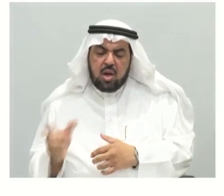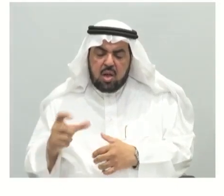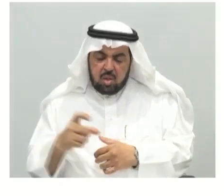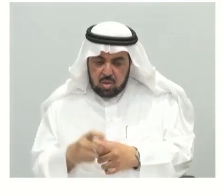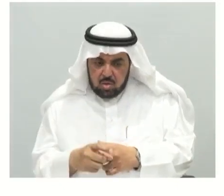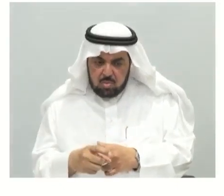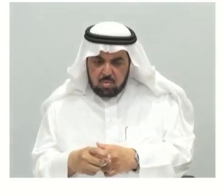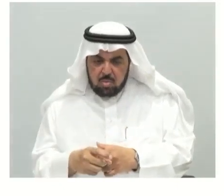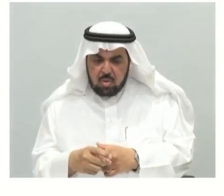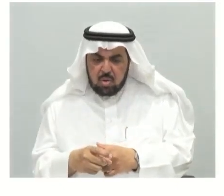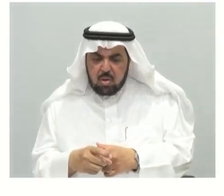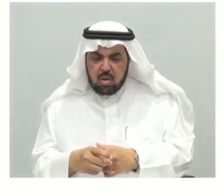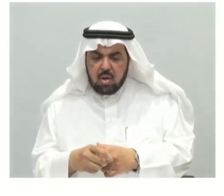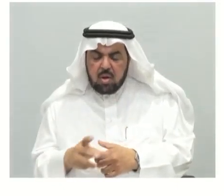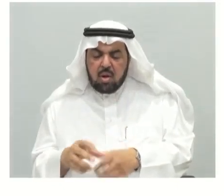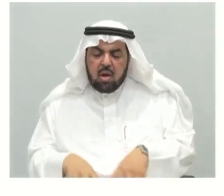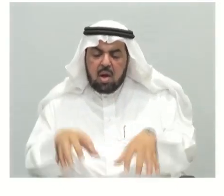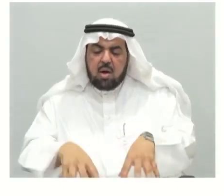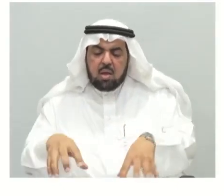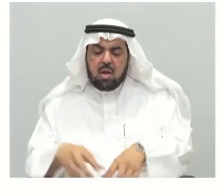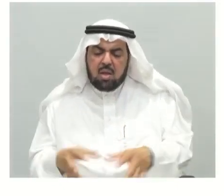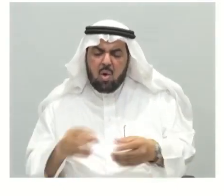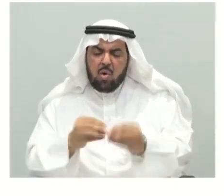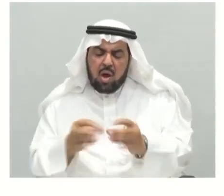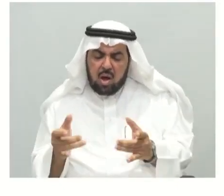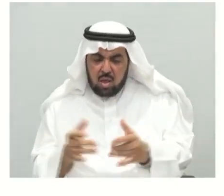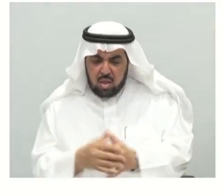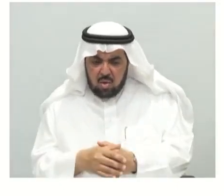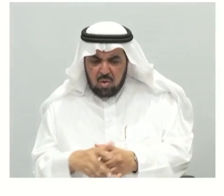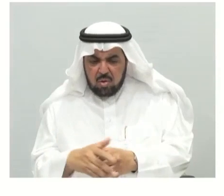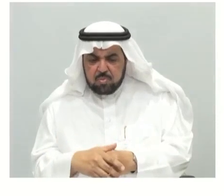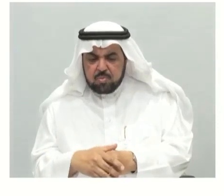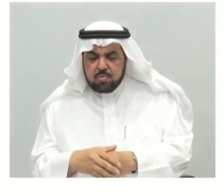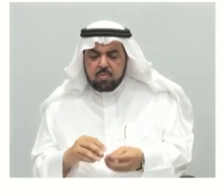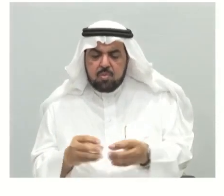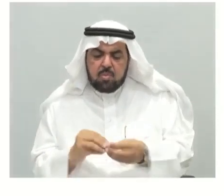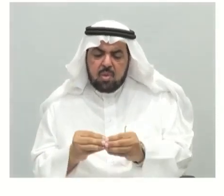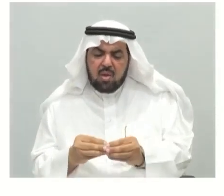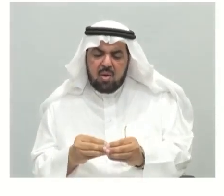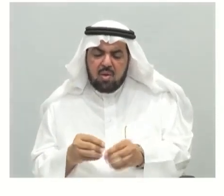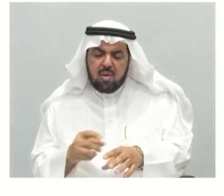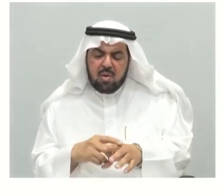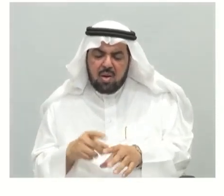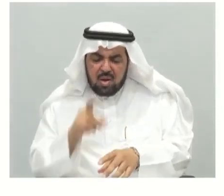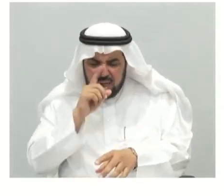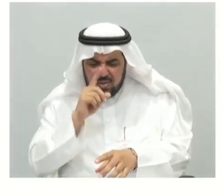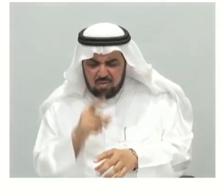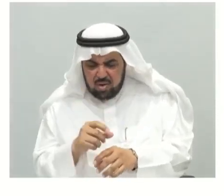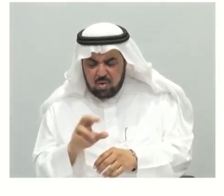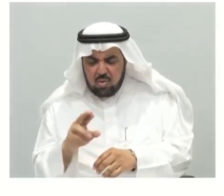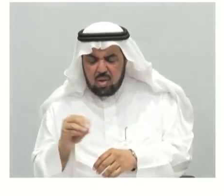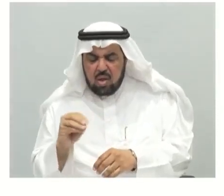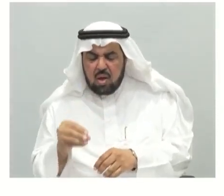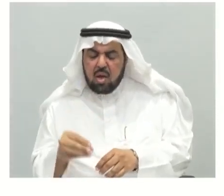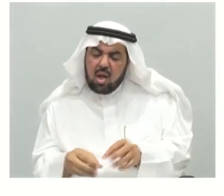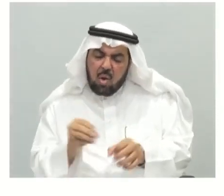الجنادب في هذه الفصيله خضراء لها لون اخضر واحيانا يظهر عليها اللون الزهري والاصفر كون